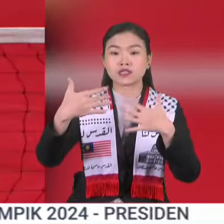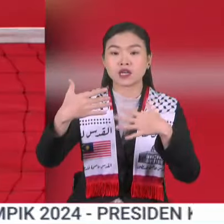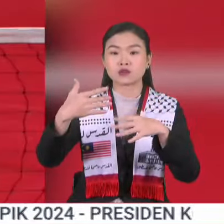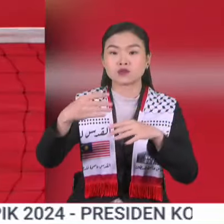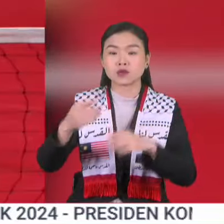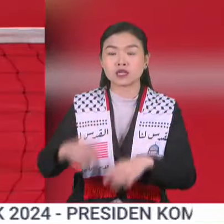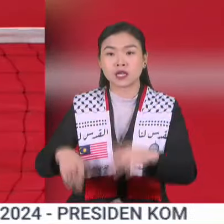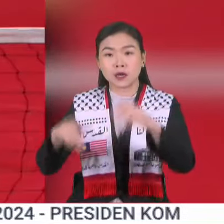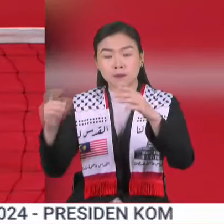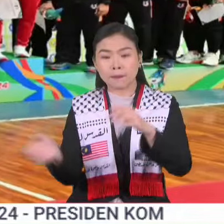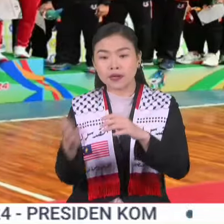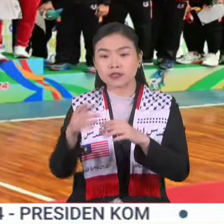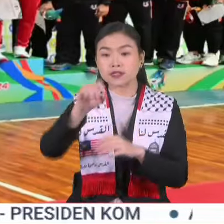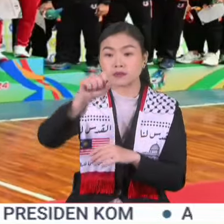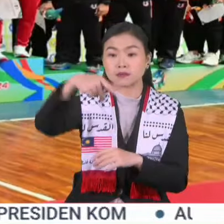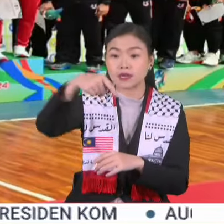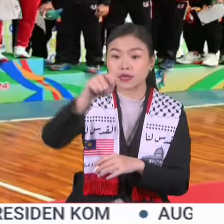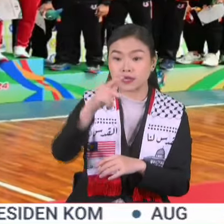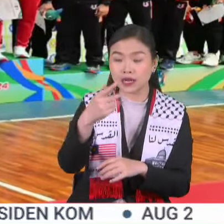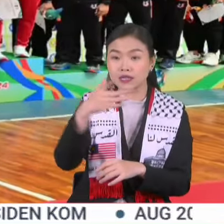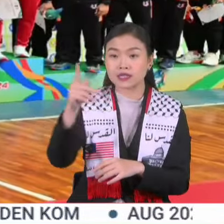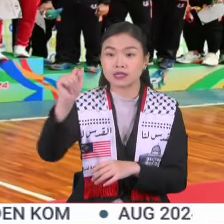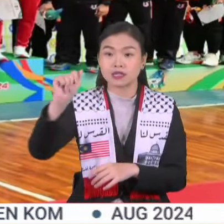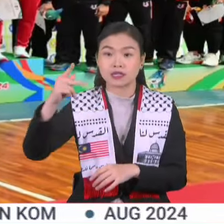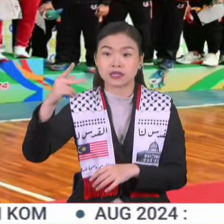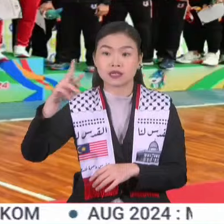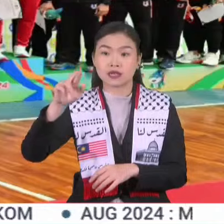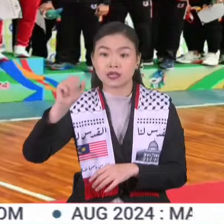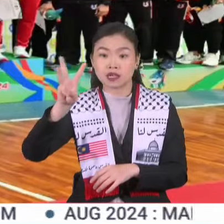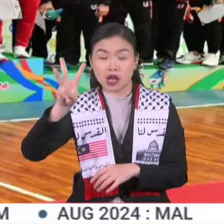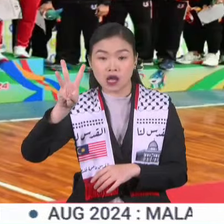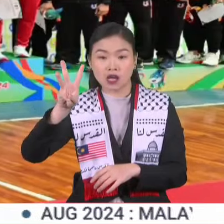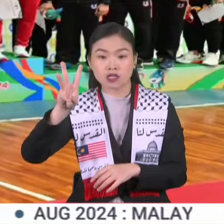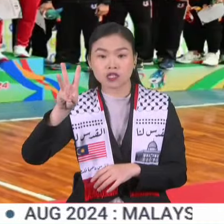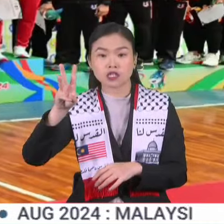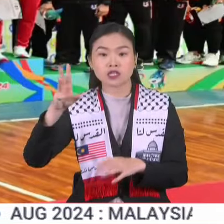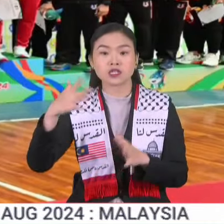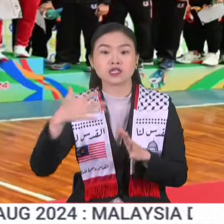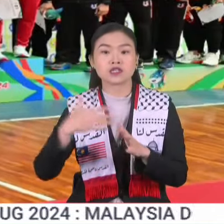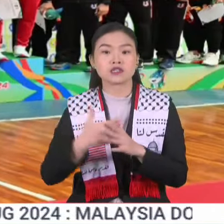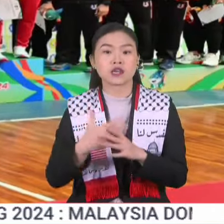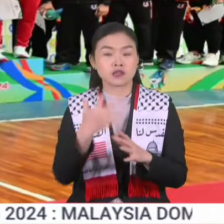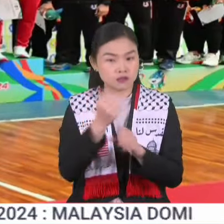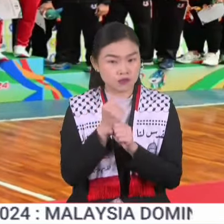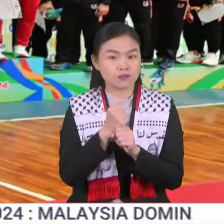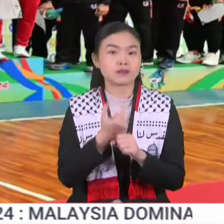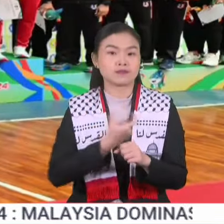takraw meraih pingat gangsa dalam acara kuadran selepas menundukkan Indonesia 2-1.